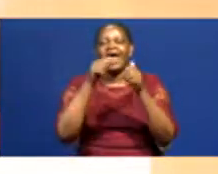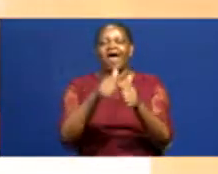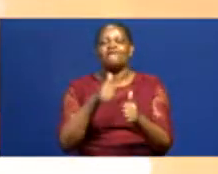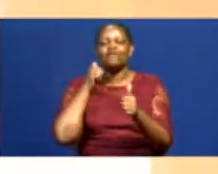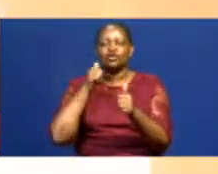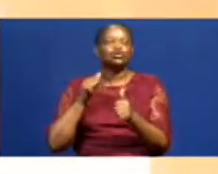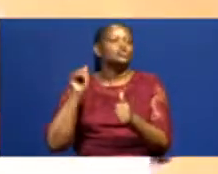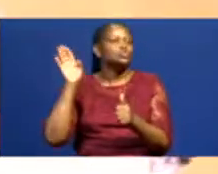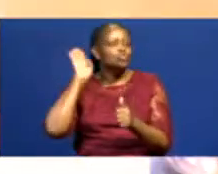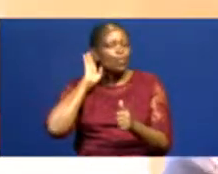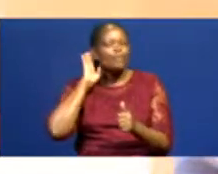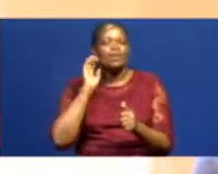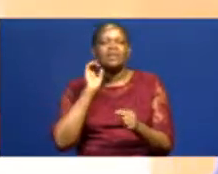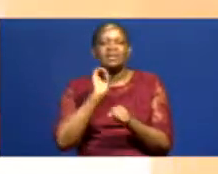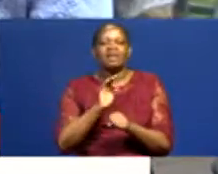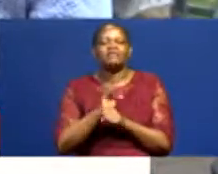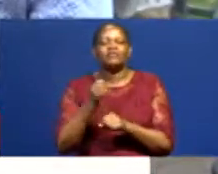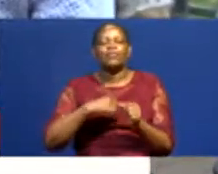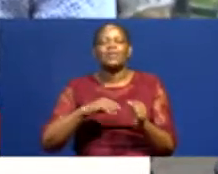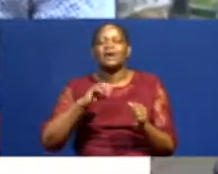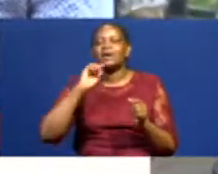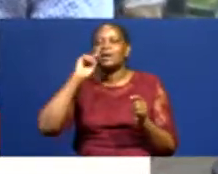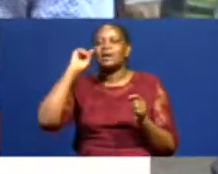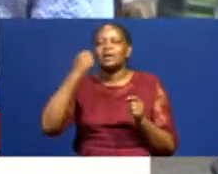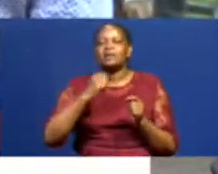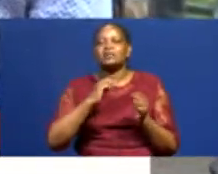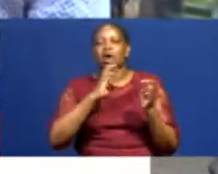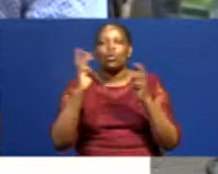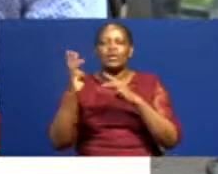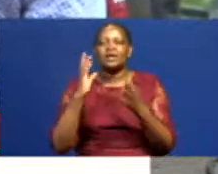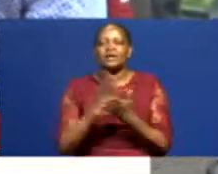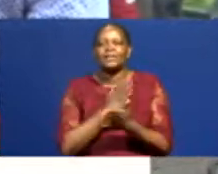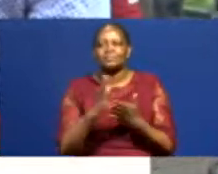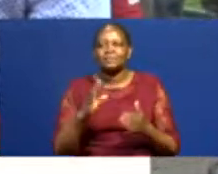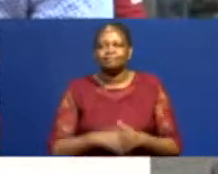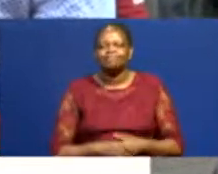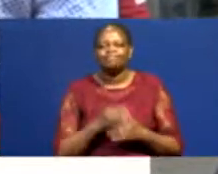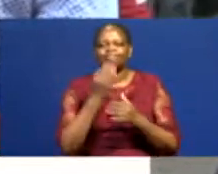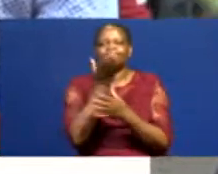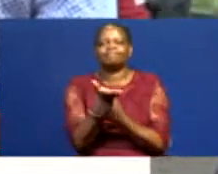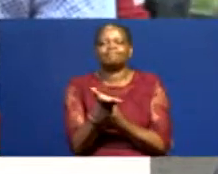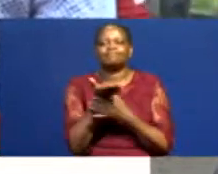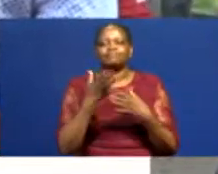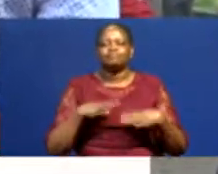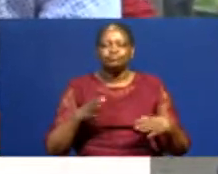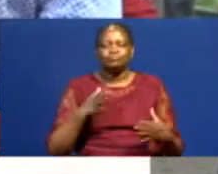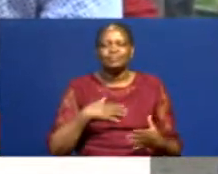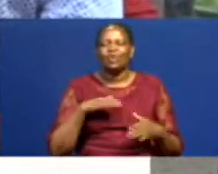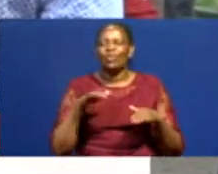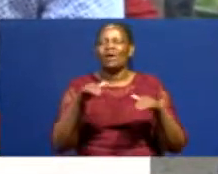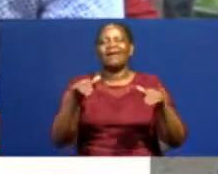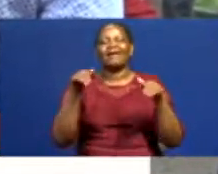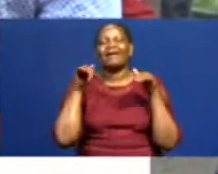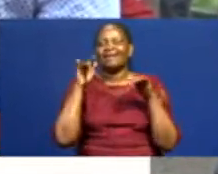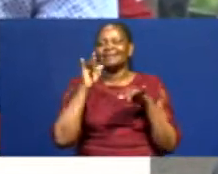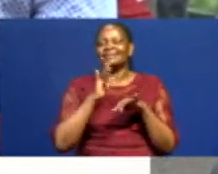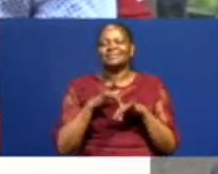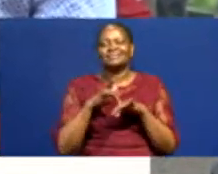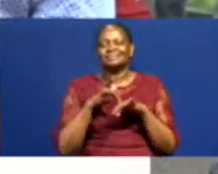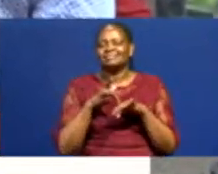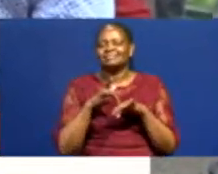Kenya Meteorological Department. Na omba nyinyi watu wangu, sahi musingoje kuathirika